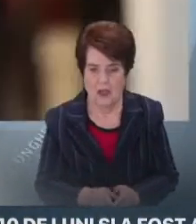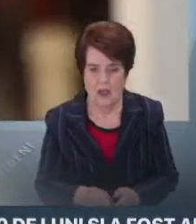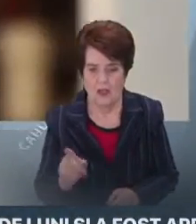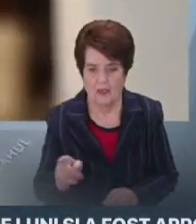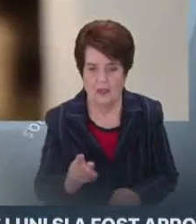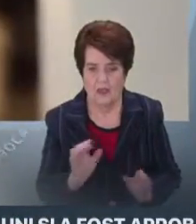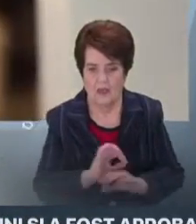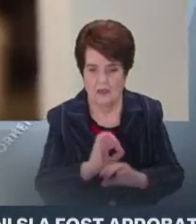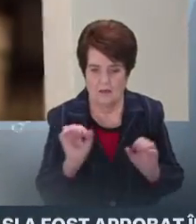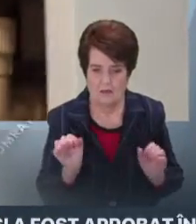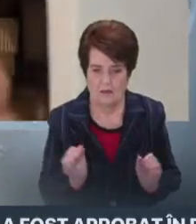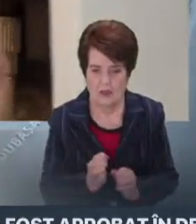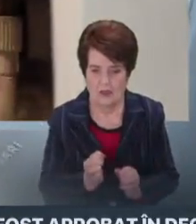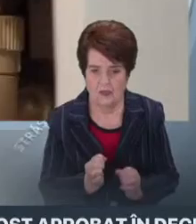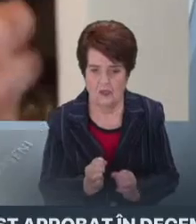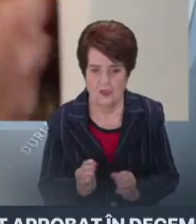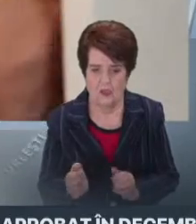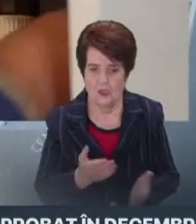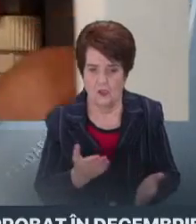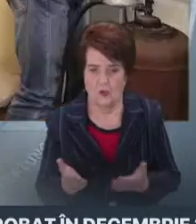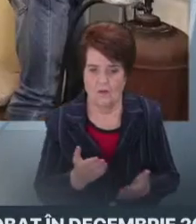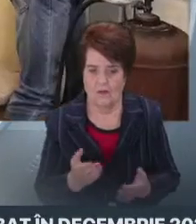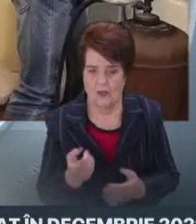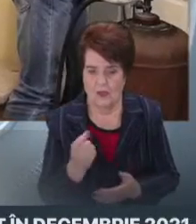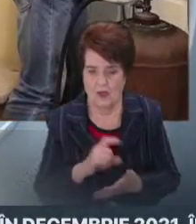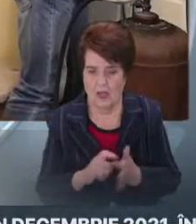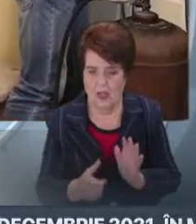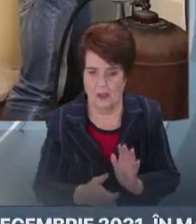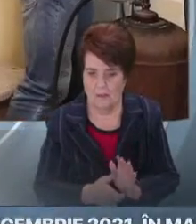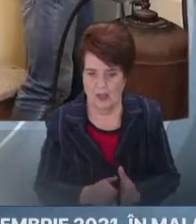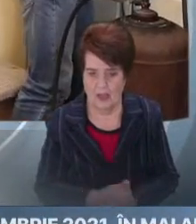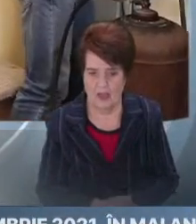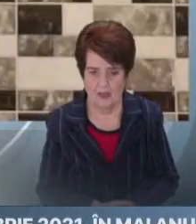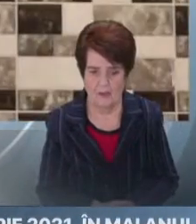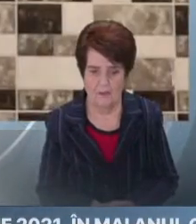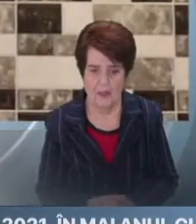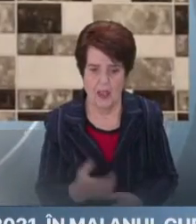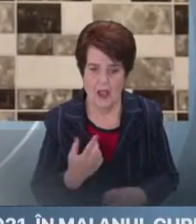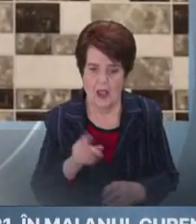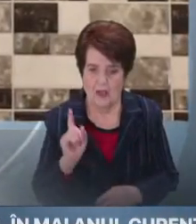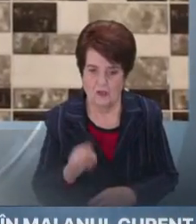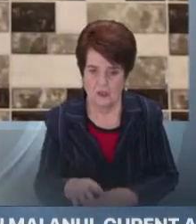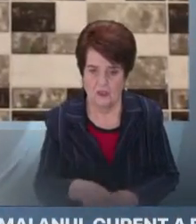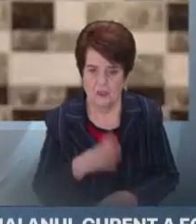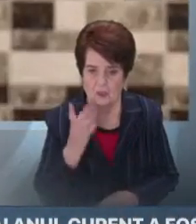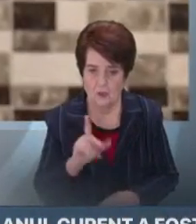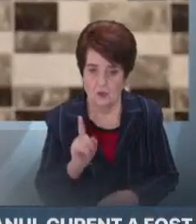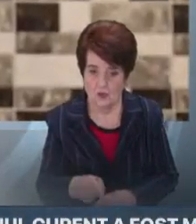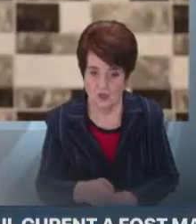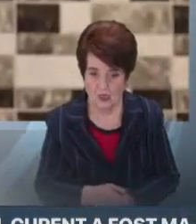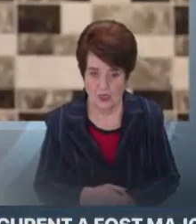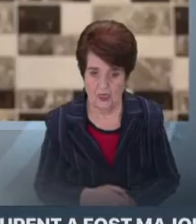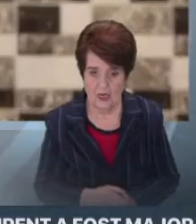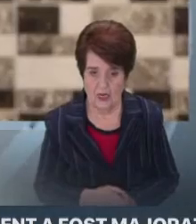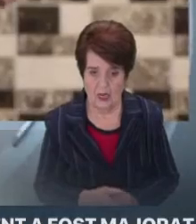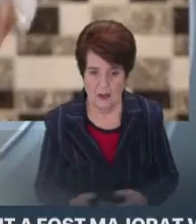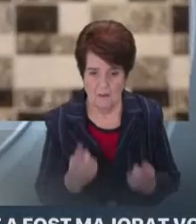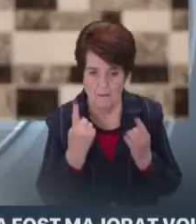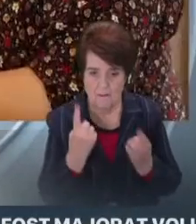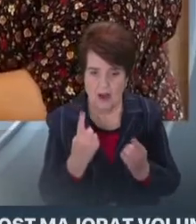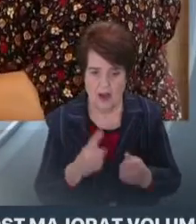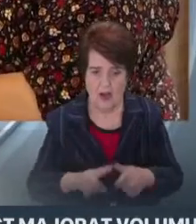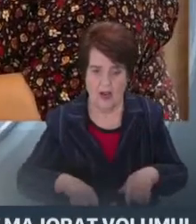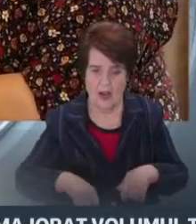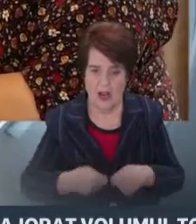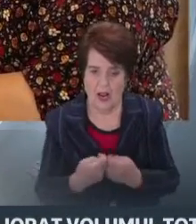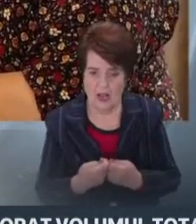și răcește printr-un fel încăperea. Deci acestea sunt cele mai de mari încălcări